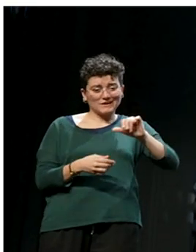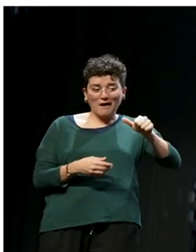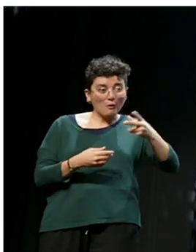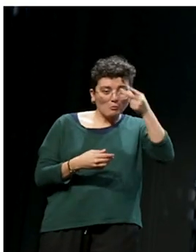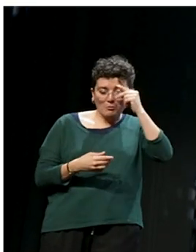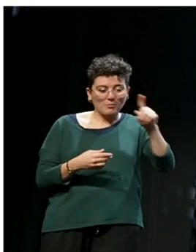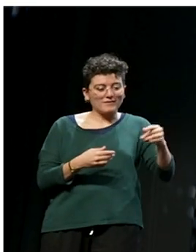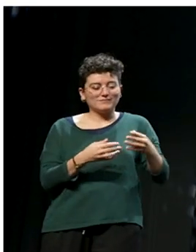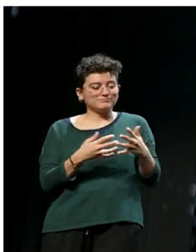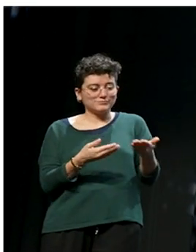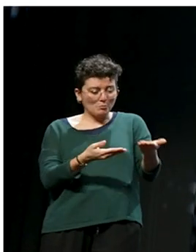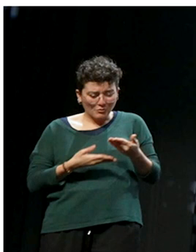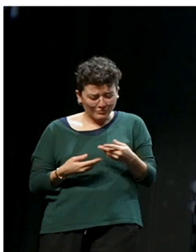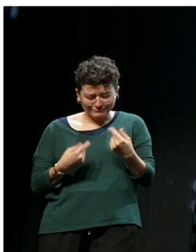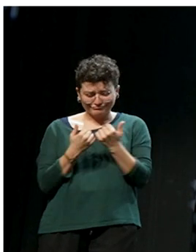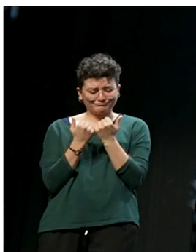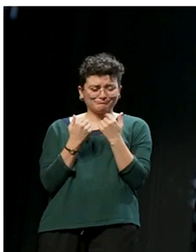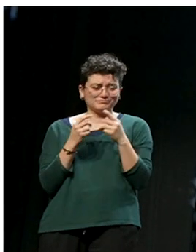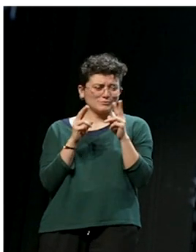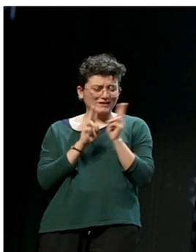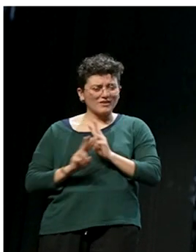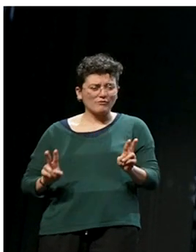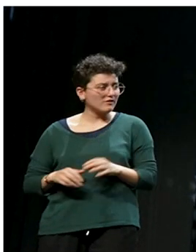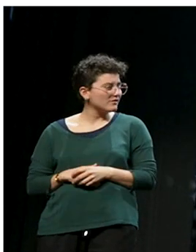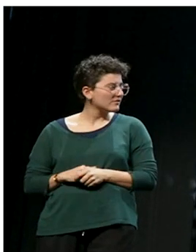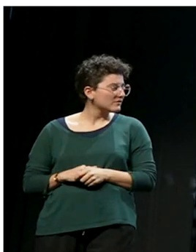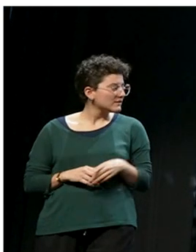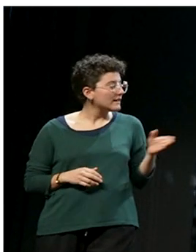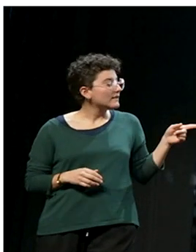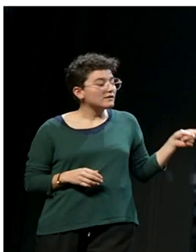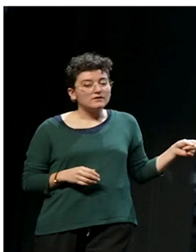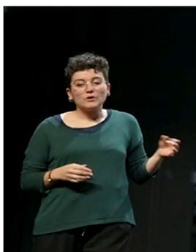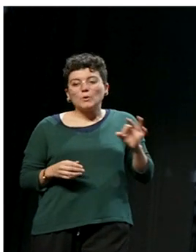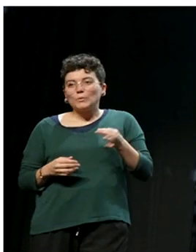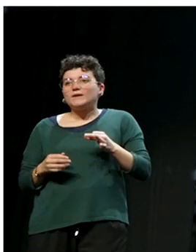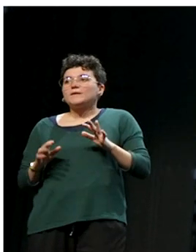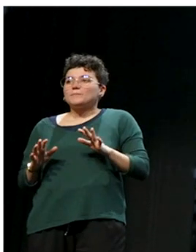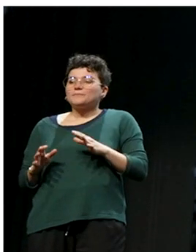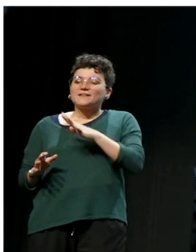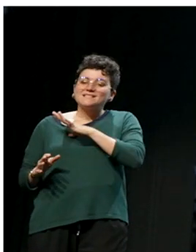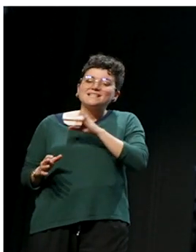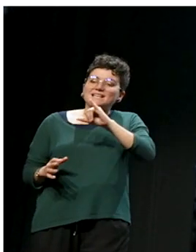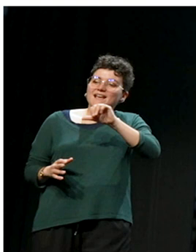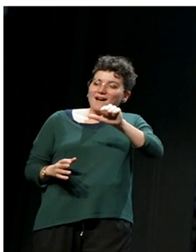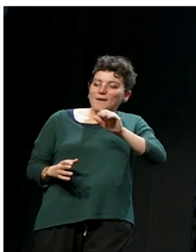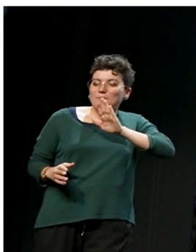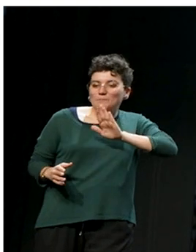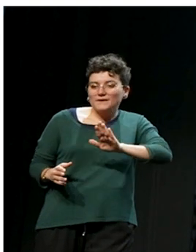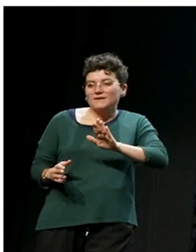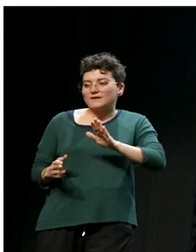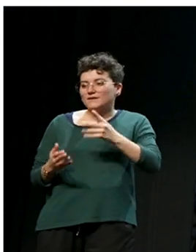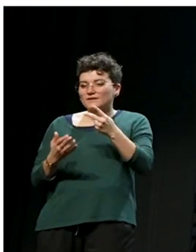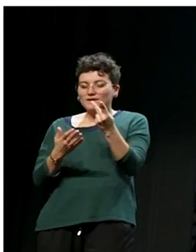même dans le secteur de l'illustration, peut-être de la calligraphie, qui sont plus spécialistes, enfin, où ça commence